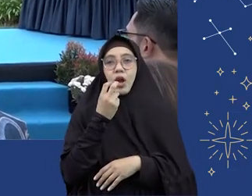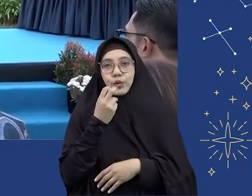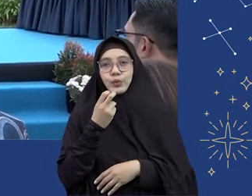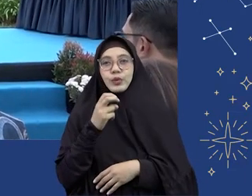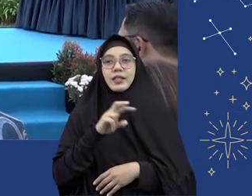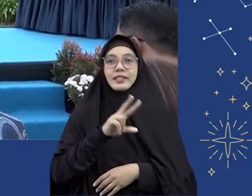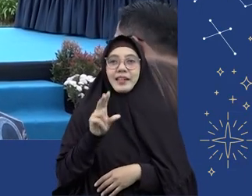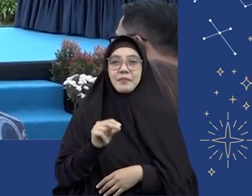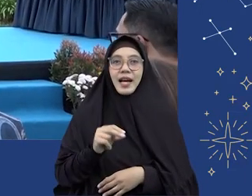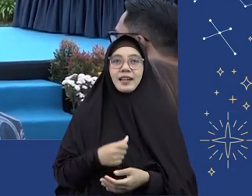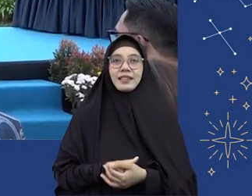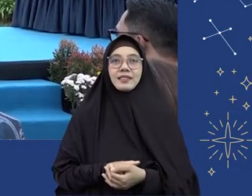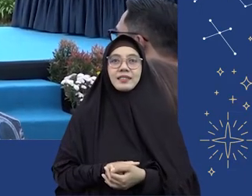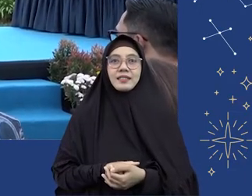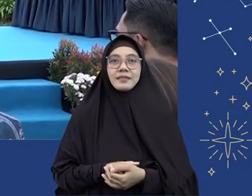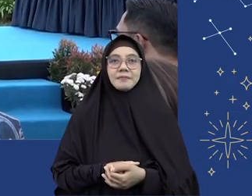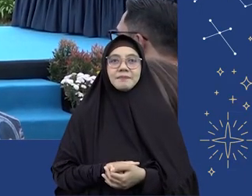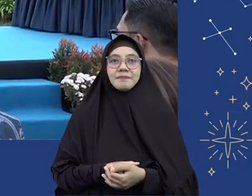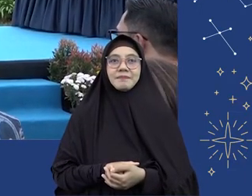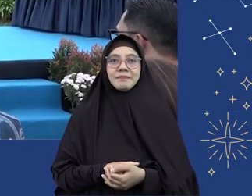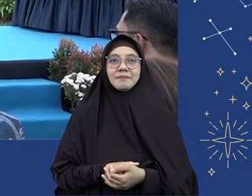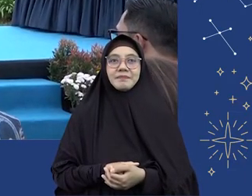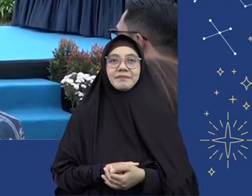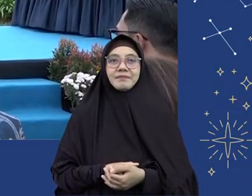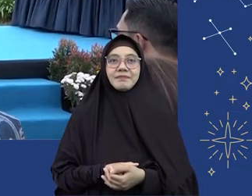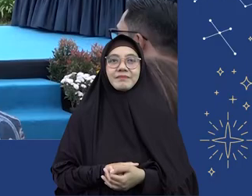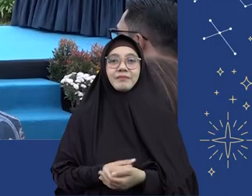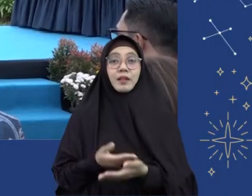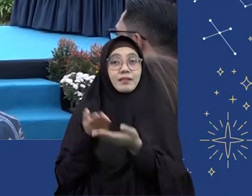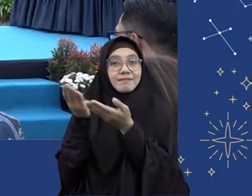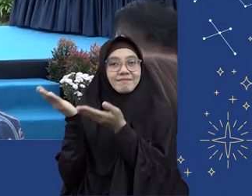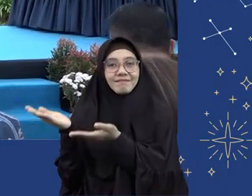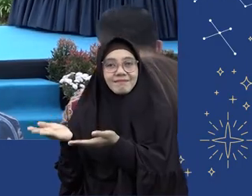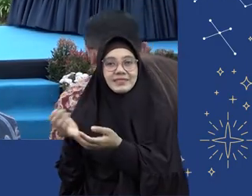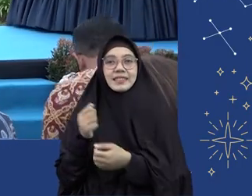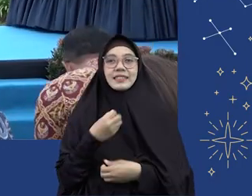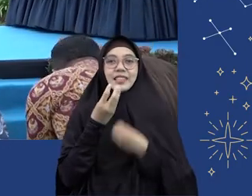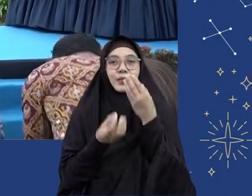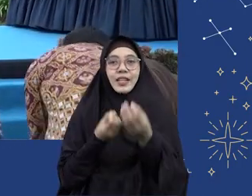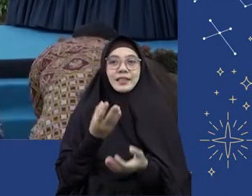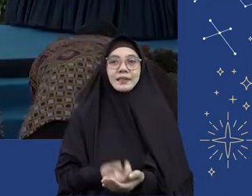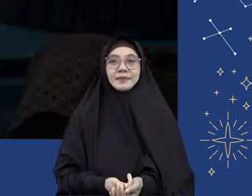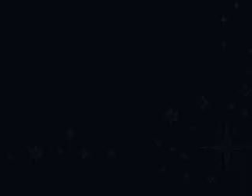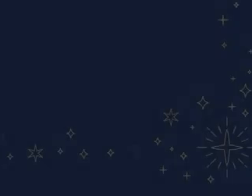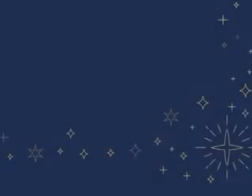diproses juga cagar budaya provinsi mohon berkenan Bapak menyampaikan sambutan Bapak